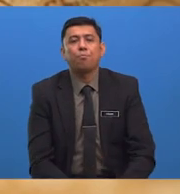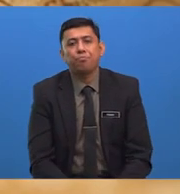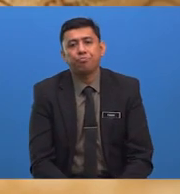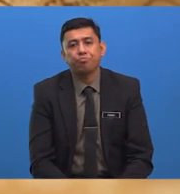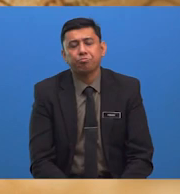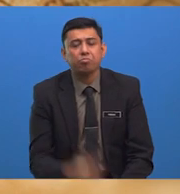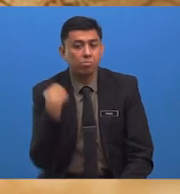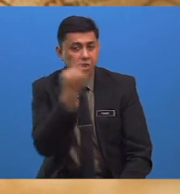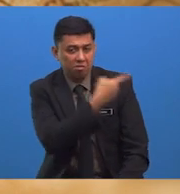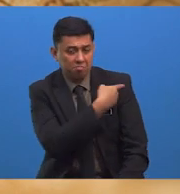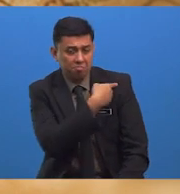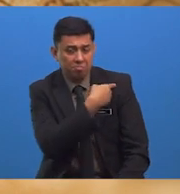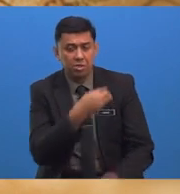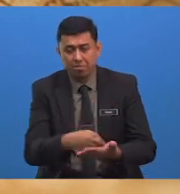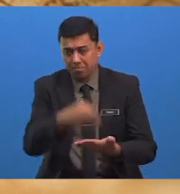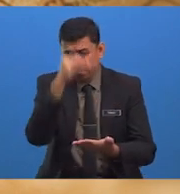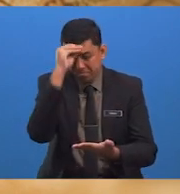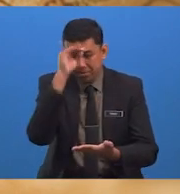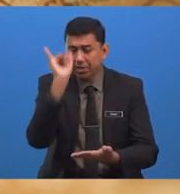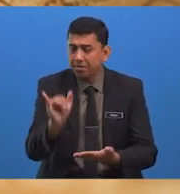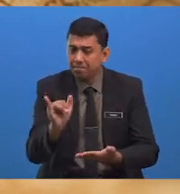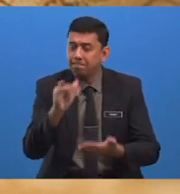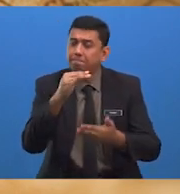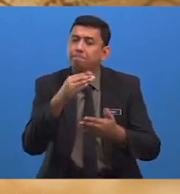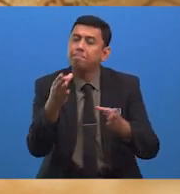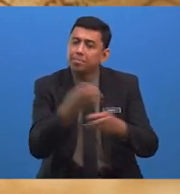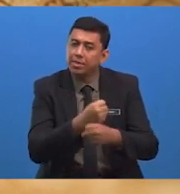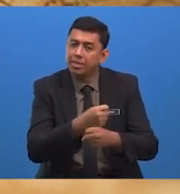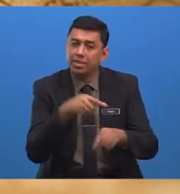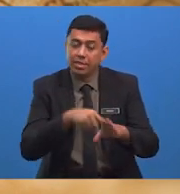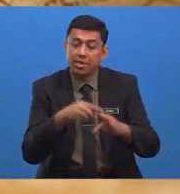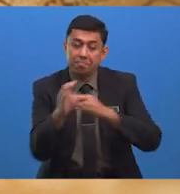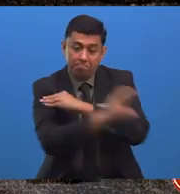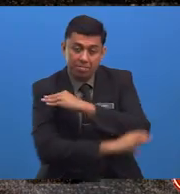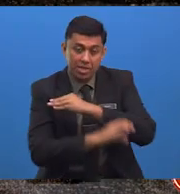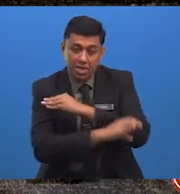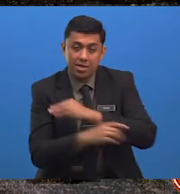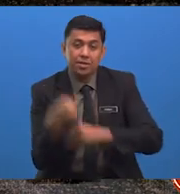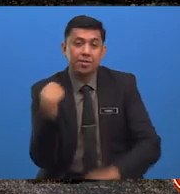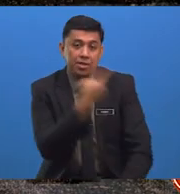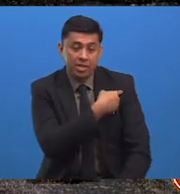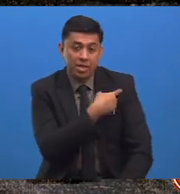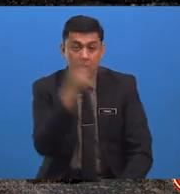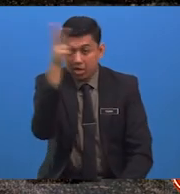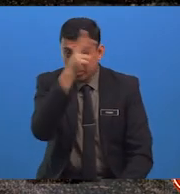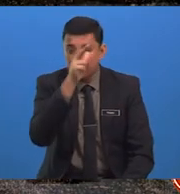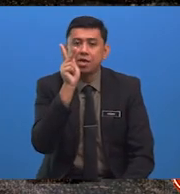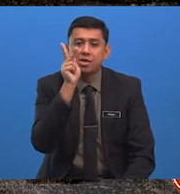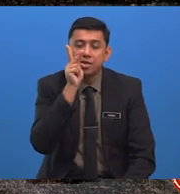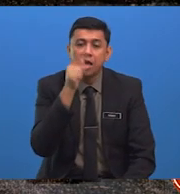Sekarang kita pelajari seni bina yang terdapat di negara kita, iaitu Kerajaan Kedah Tua.